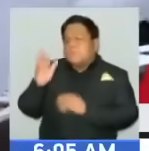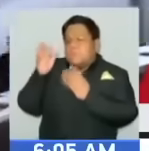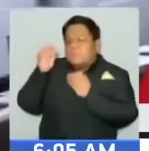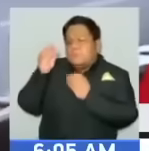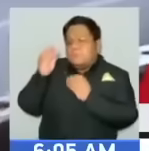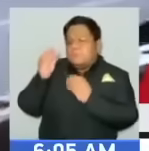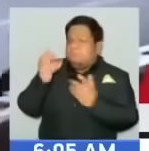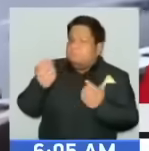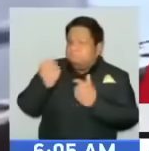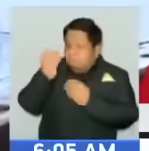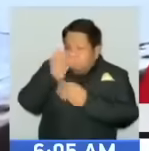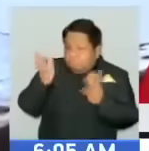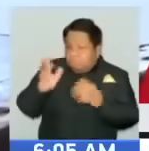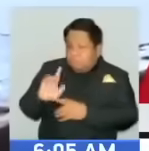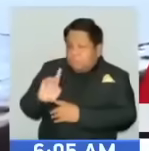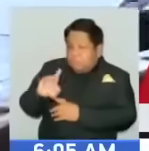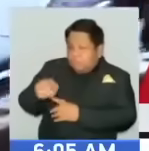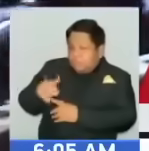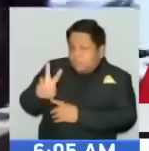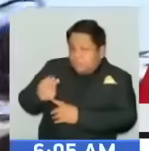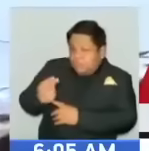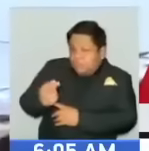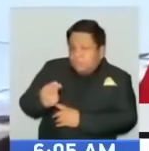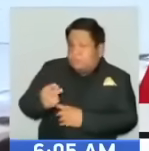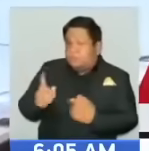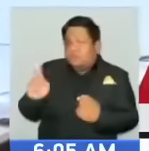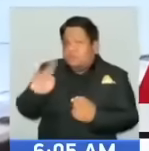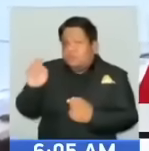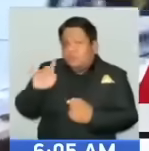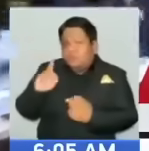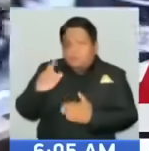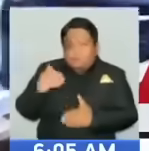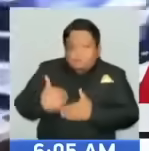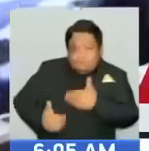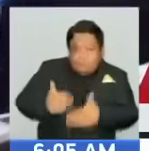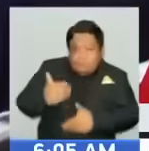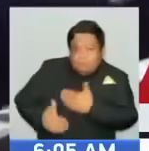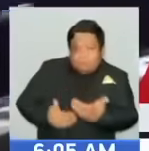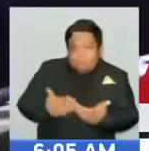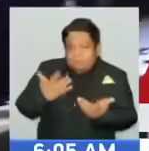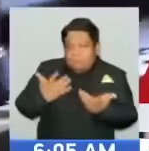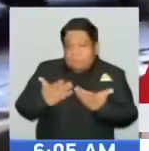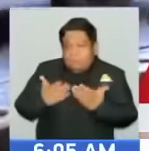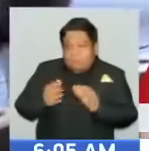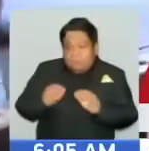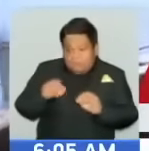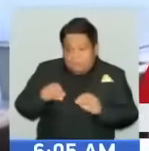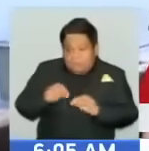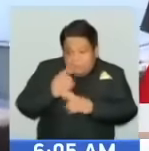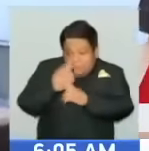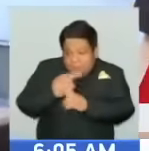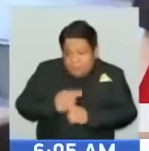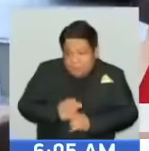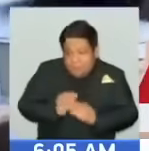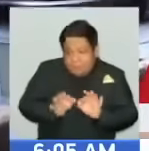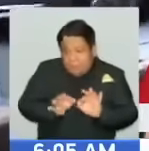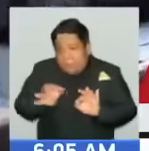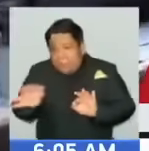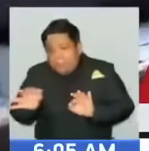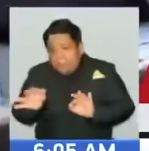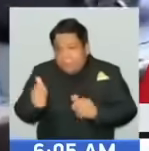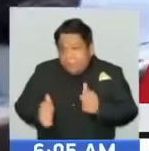inyo. Ano ang progress at kung may possibility kaya mag-extend itong ating ginagawang repairs? Sa ngayon, wala pa kami natatanggap